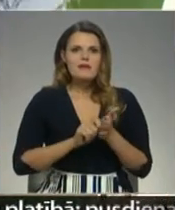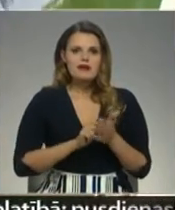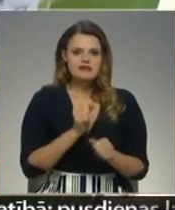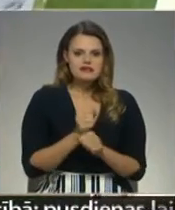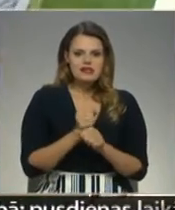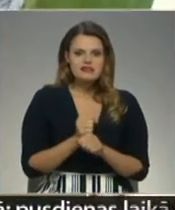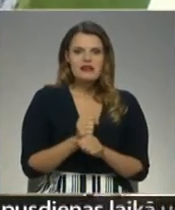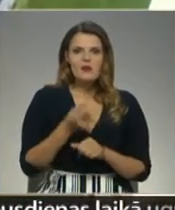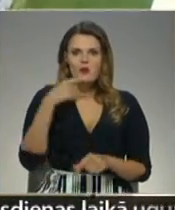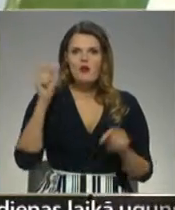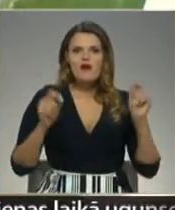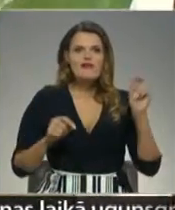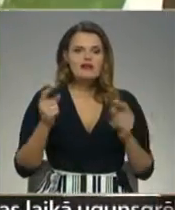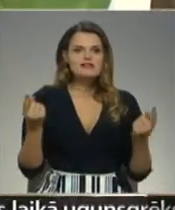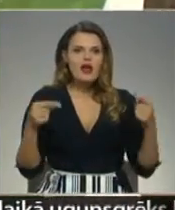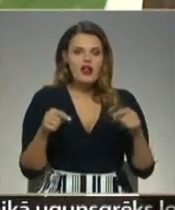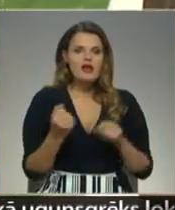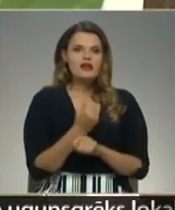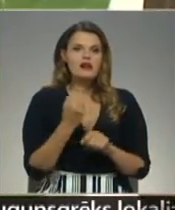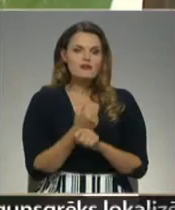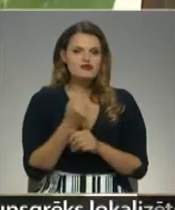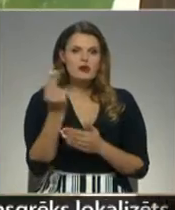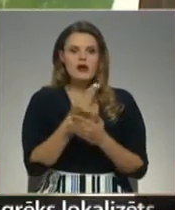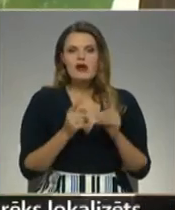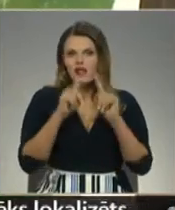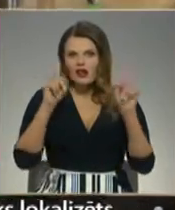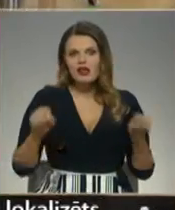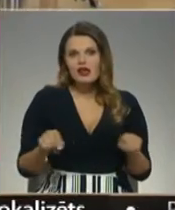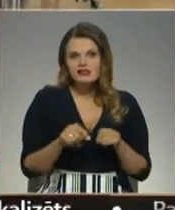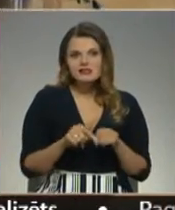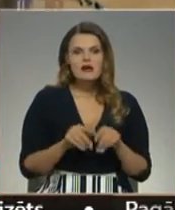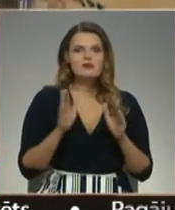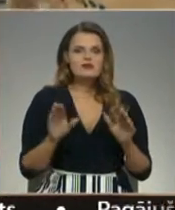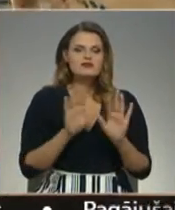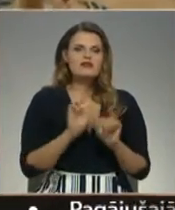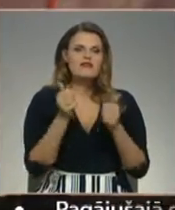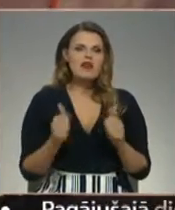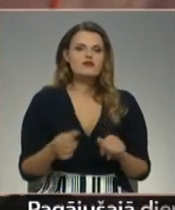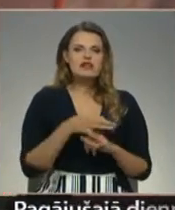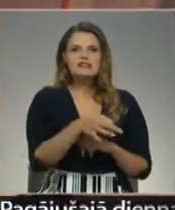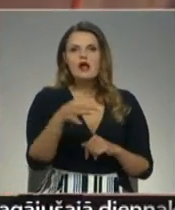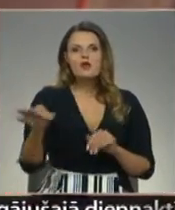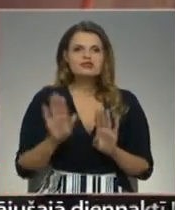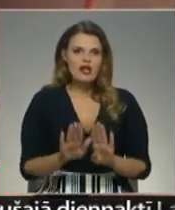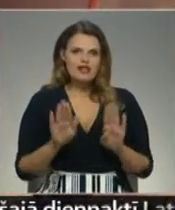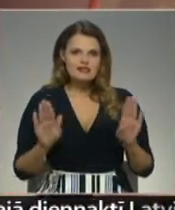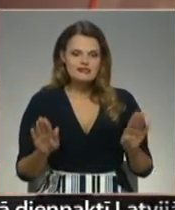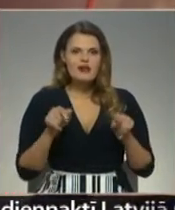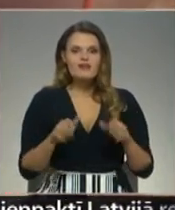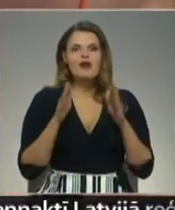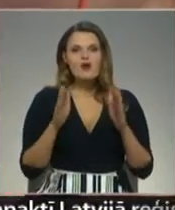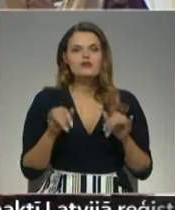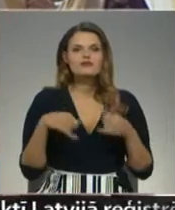No festivāla laikā tapušajiem Grobiņas novada skolēnu zīmējumiem tiks veidota ceļojošā izstāde. Tā